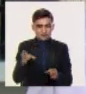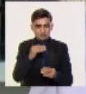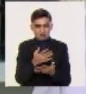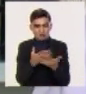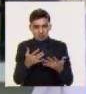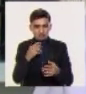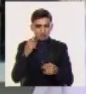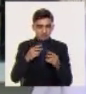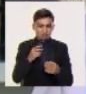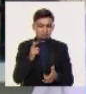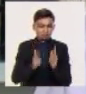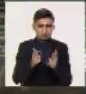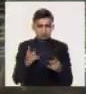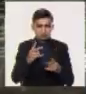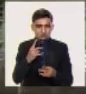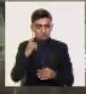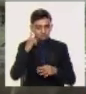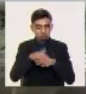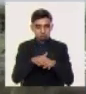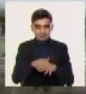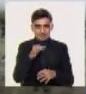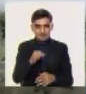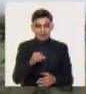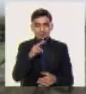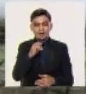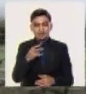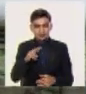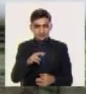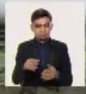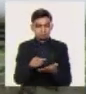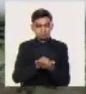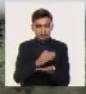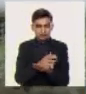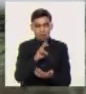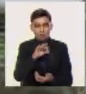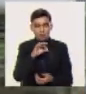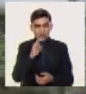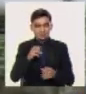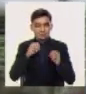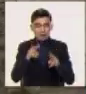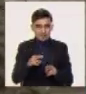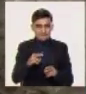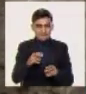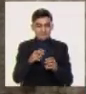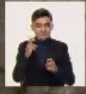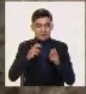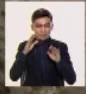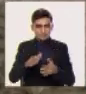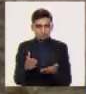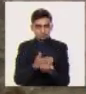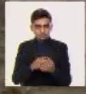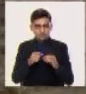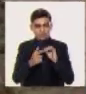дурные вести, но такова реальность. А в Дании начали уничтожать норок, которых разводили на местных пушных фермах. Ликвидации